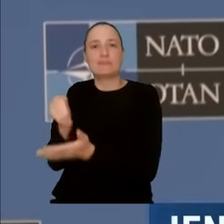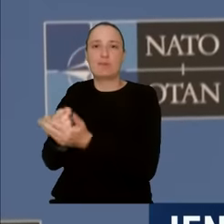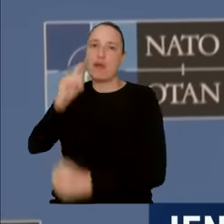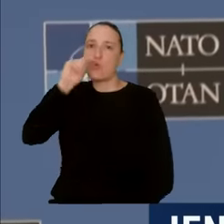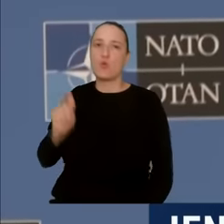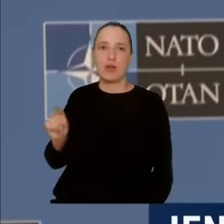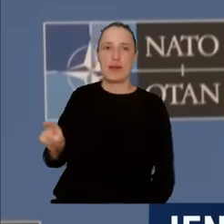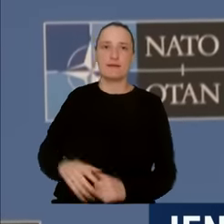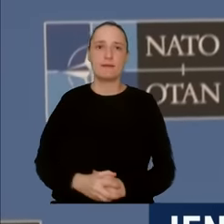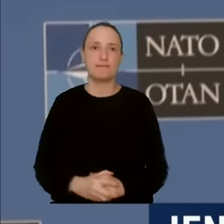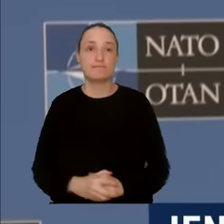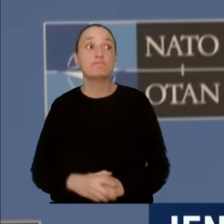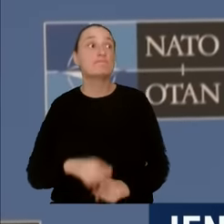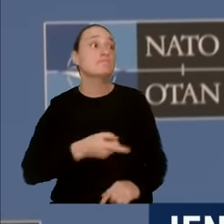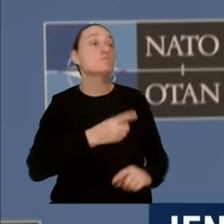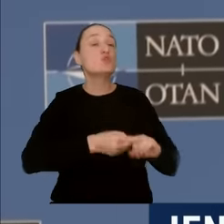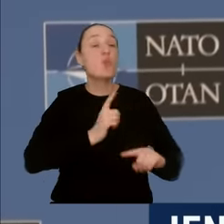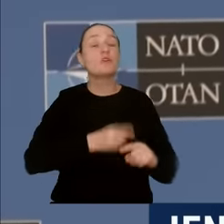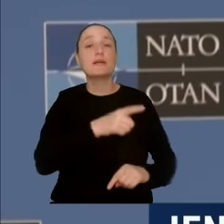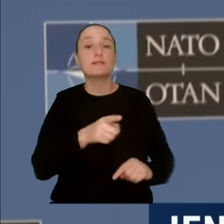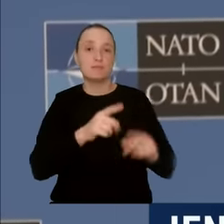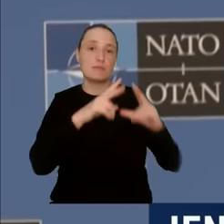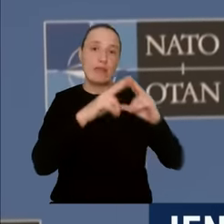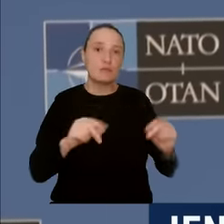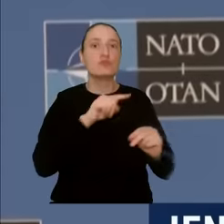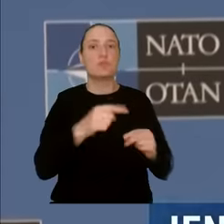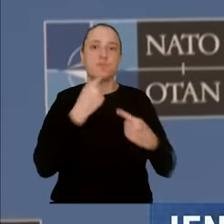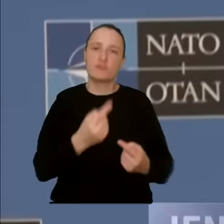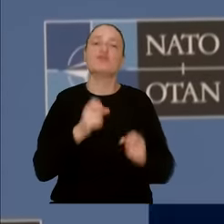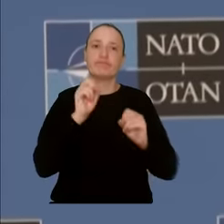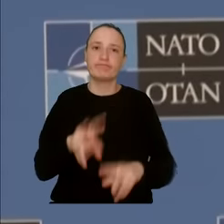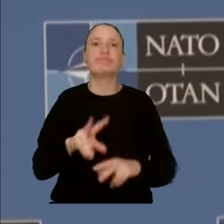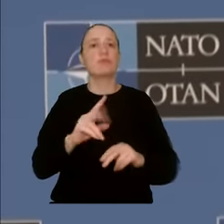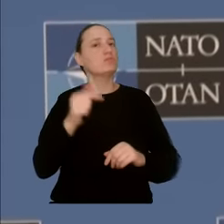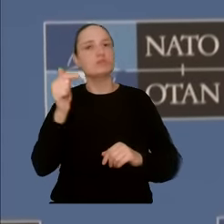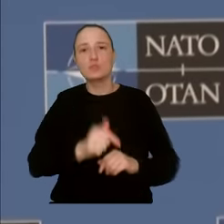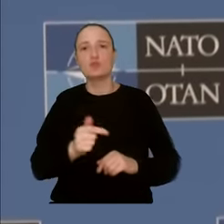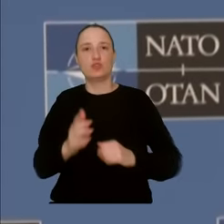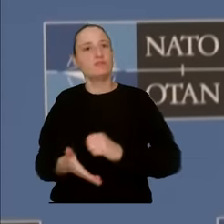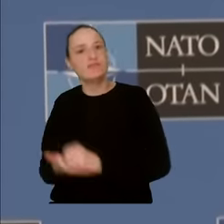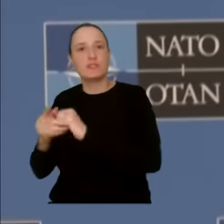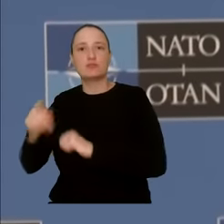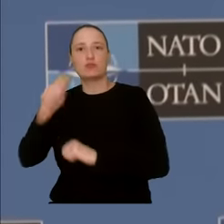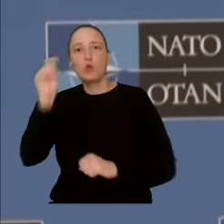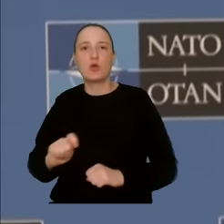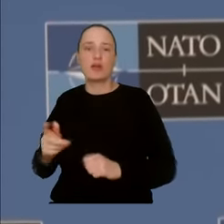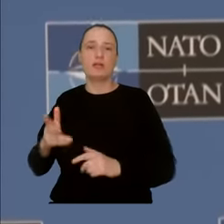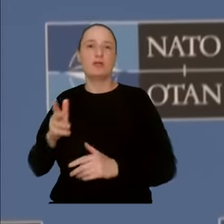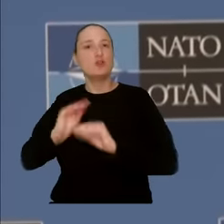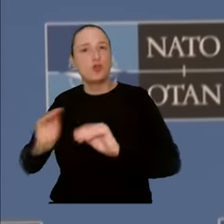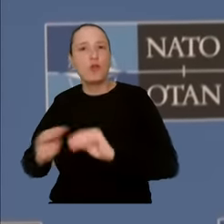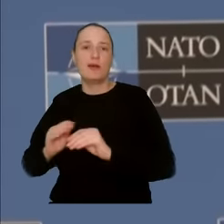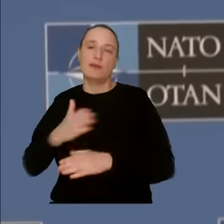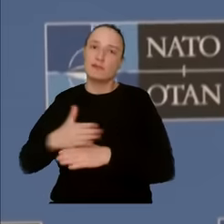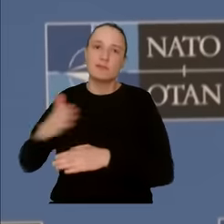Członkowie sojuszu zgodzili się na większą rolę NATO w koordynowaniu pomocy i szkoleń w zakresie bezpieczeństwa. Szczegóły nabiorą kształtu w nadchodzących